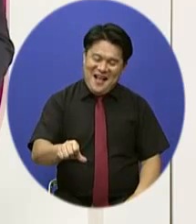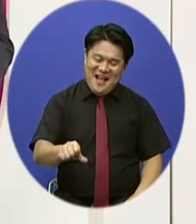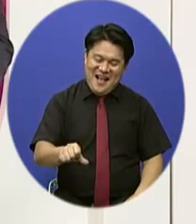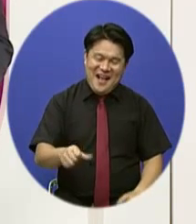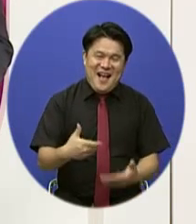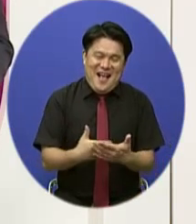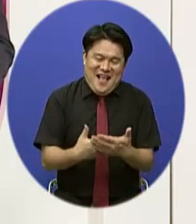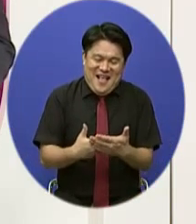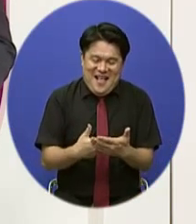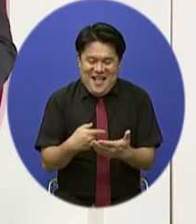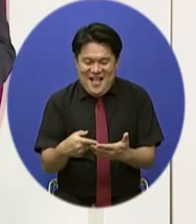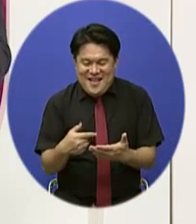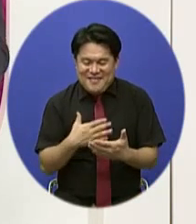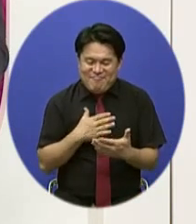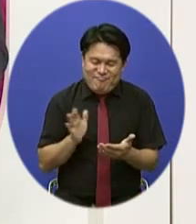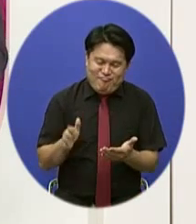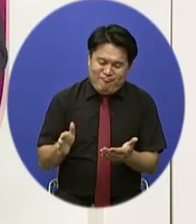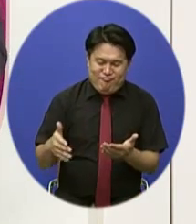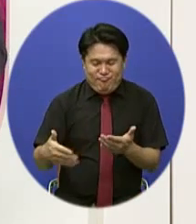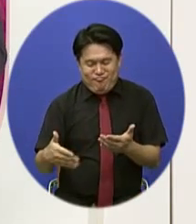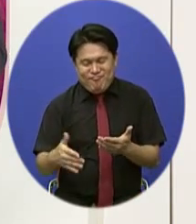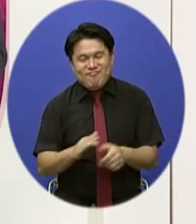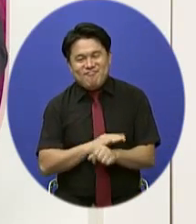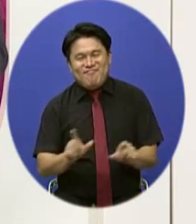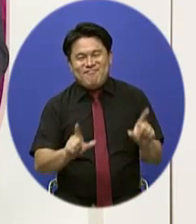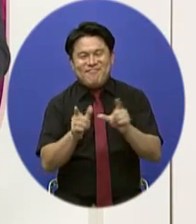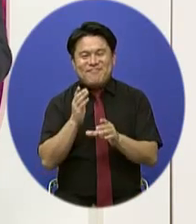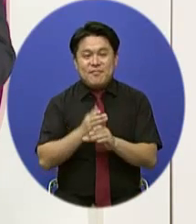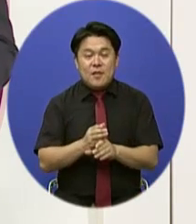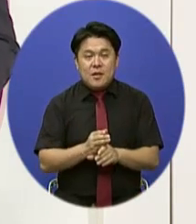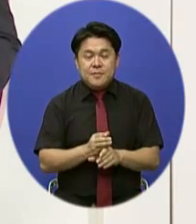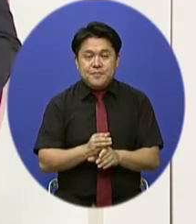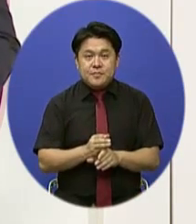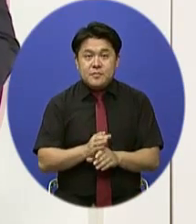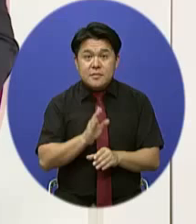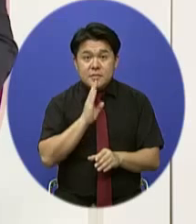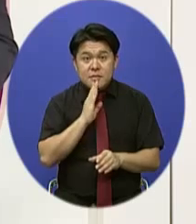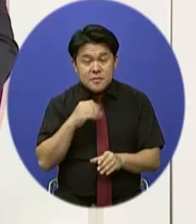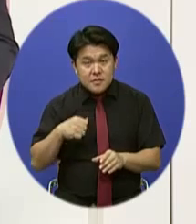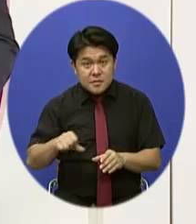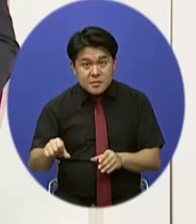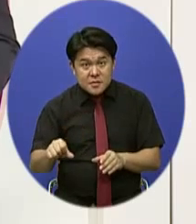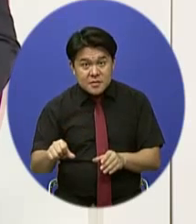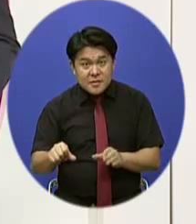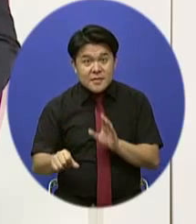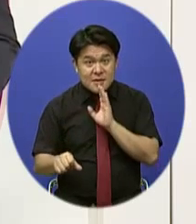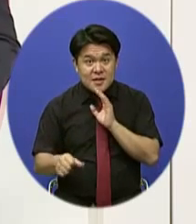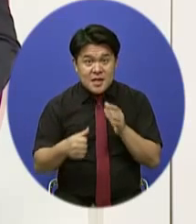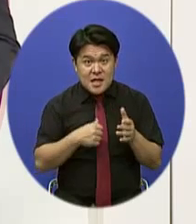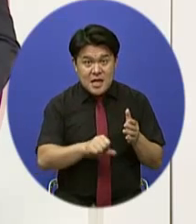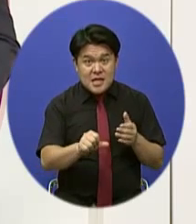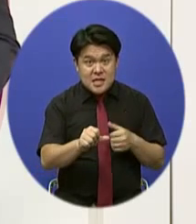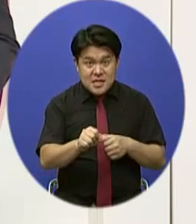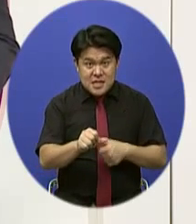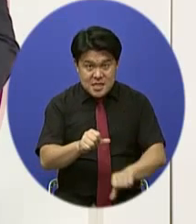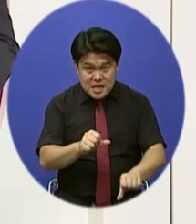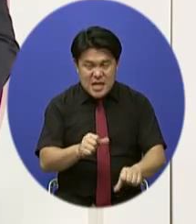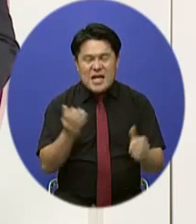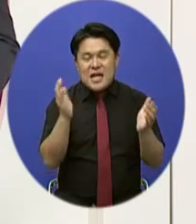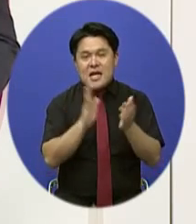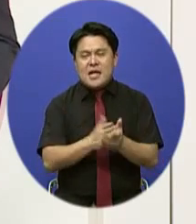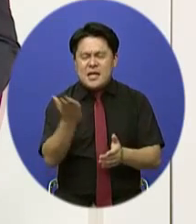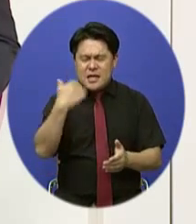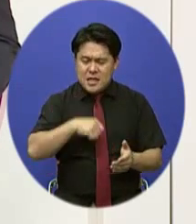손주 상관하면서 잘 지냈어요. 왜 손주예요? 친손주예요? 친손주요. 친손주. 네. 아, 그때